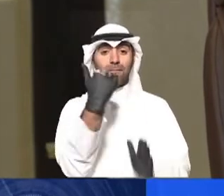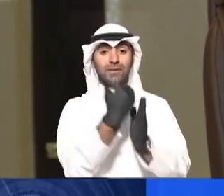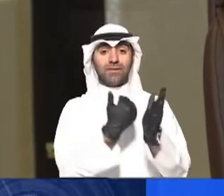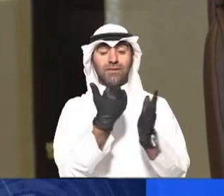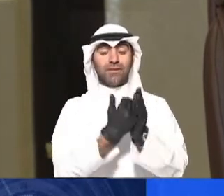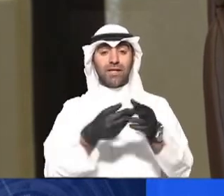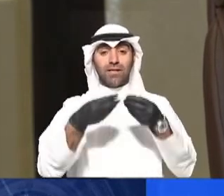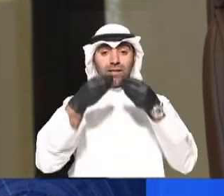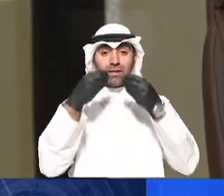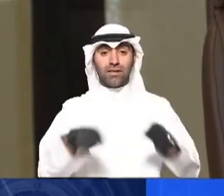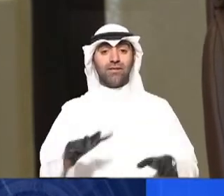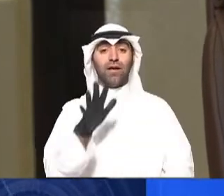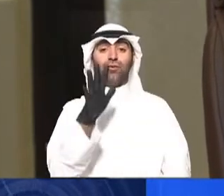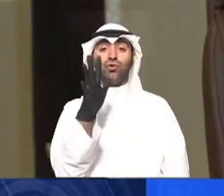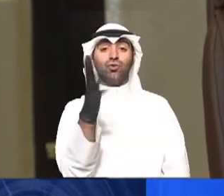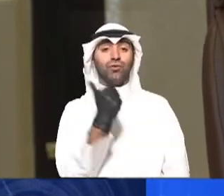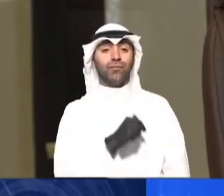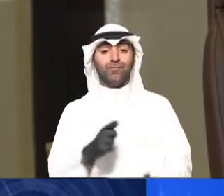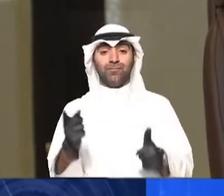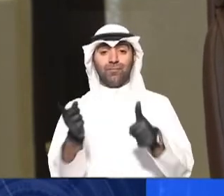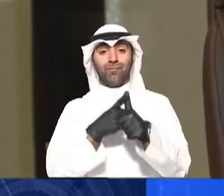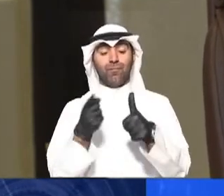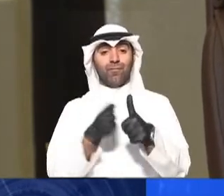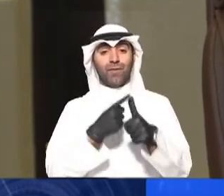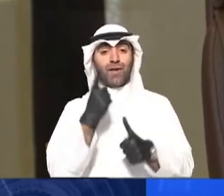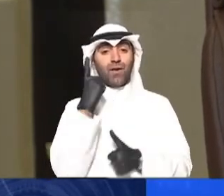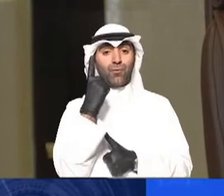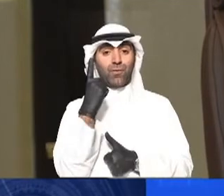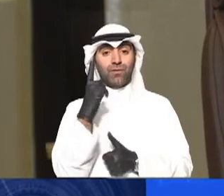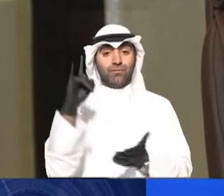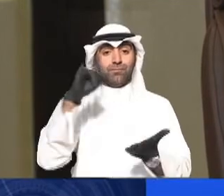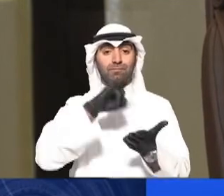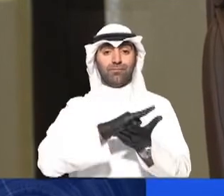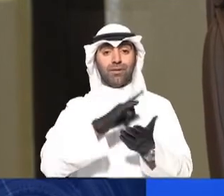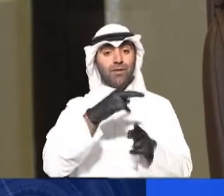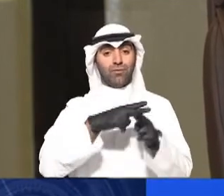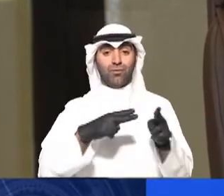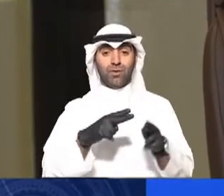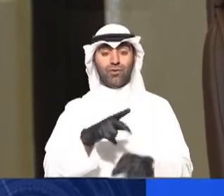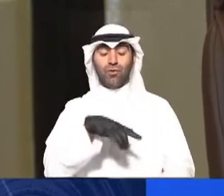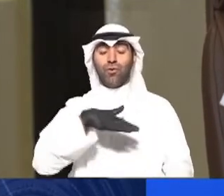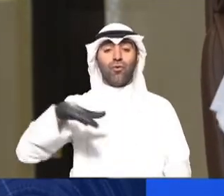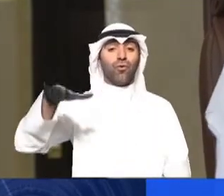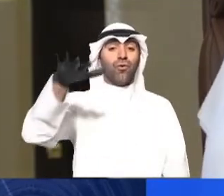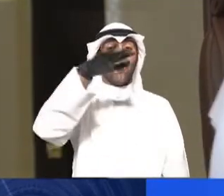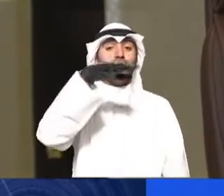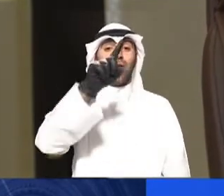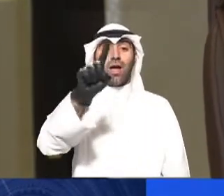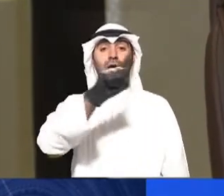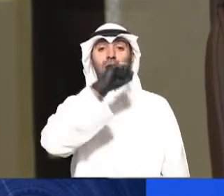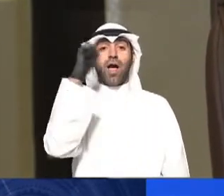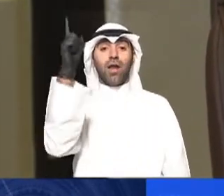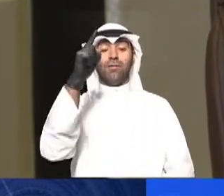يعني تضرر وآخر قطاع سوف يتشافى هو القطاع الطيران المدني. اللي همنا الآن في دول